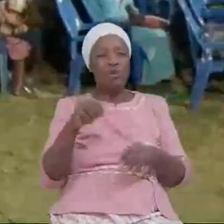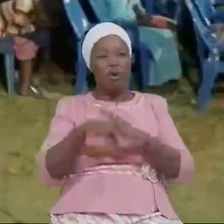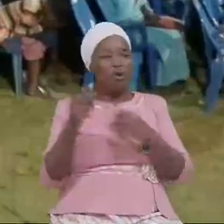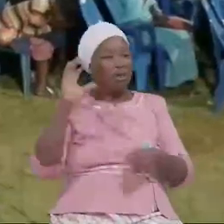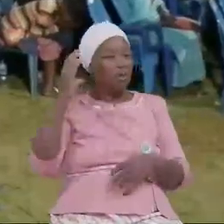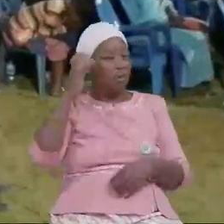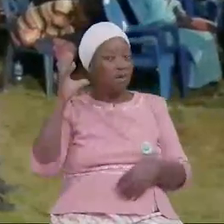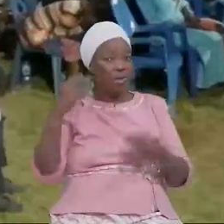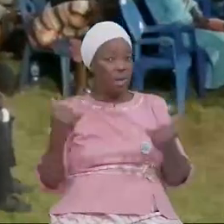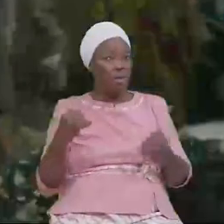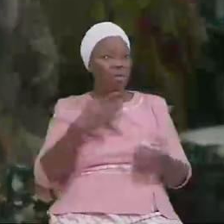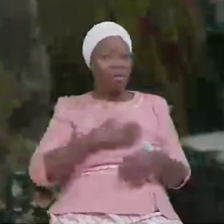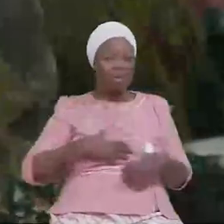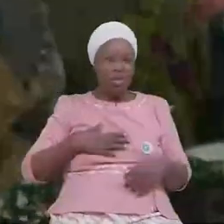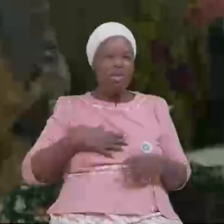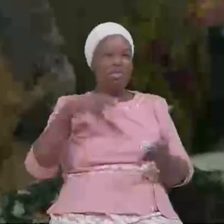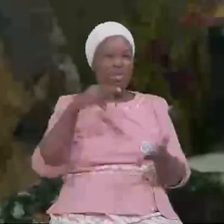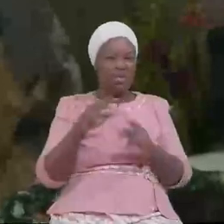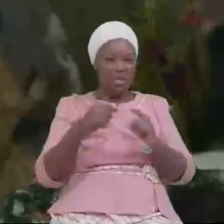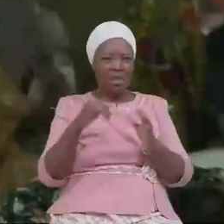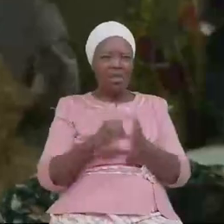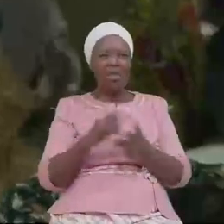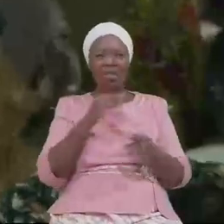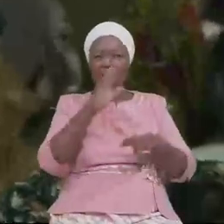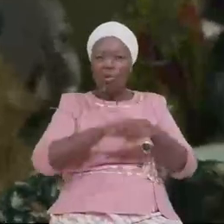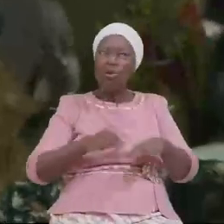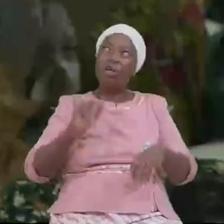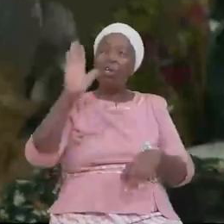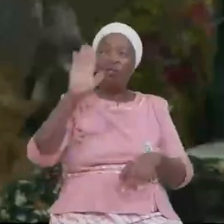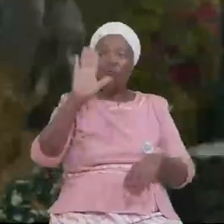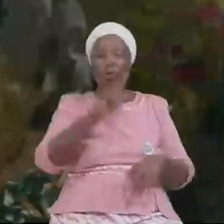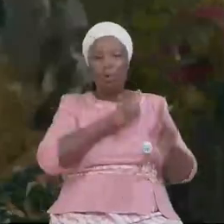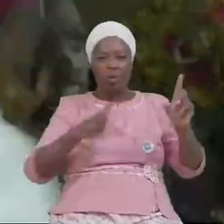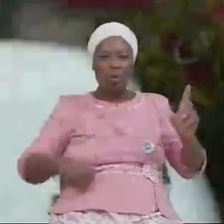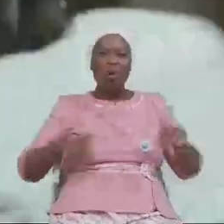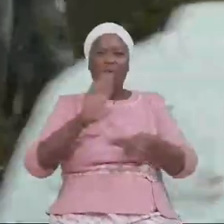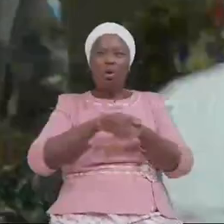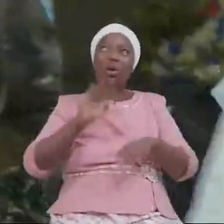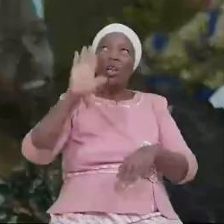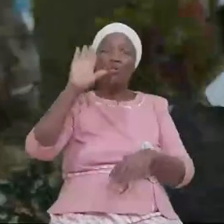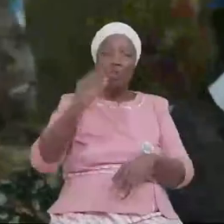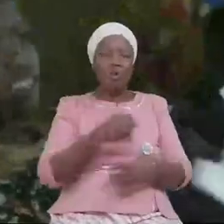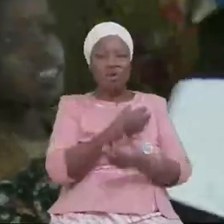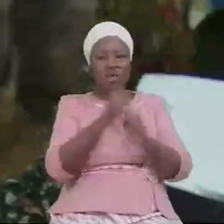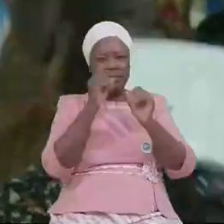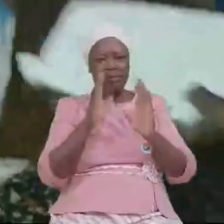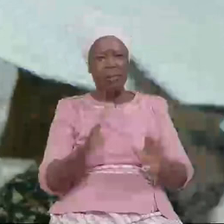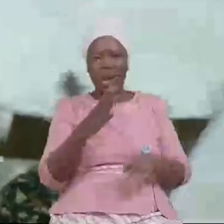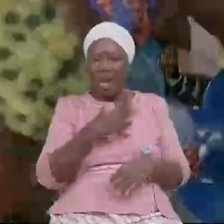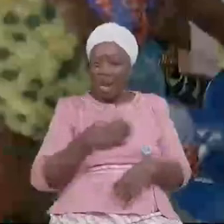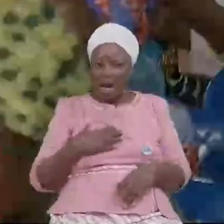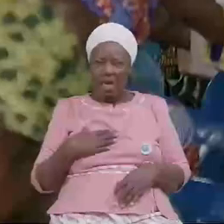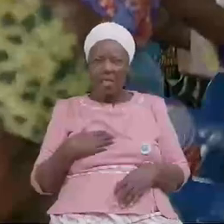chose. Indiquez-vous. En levant la main, appelez le Seigneur Sauveur.